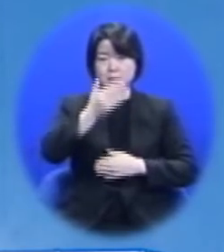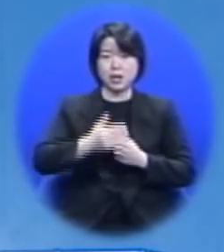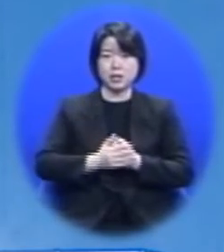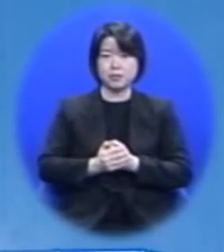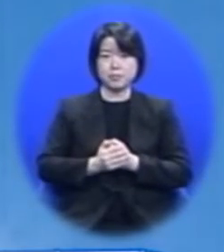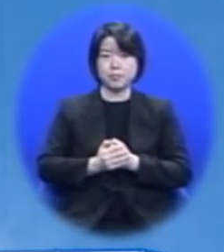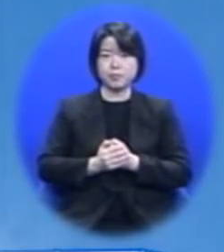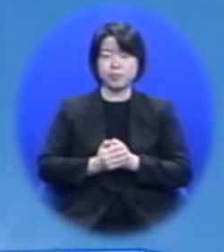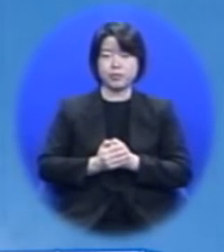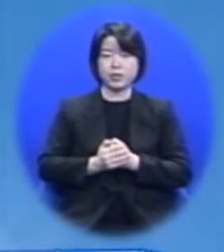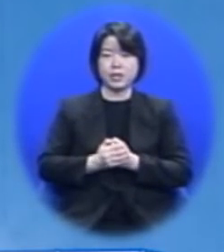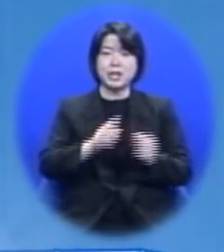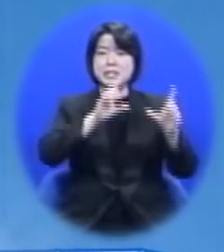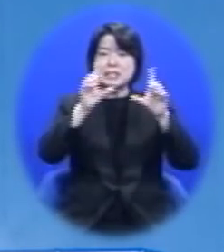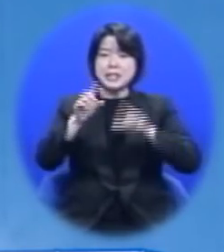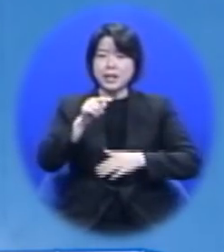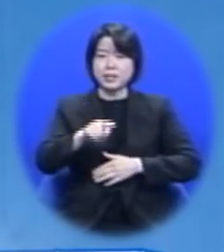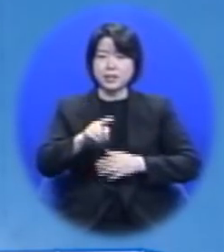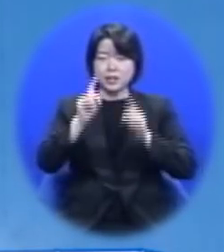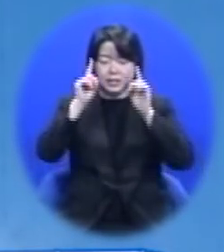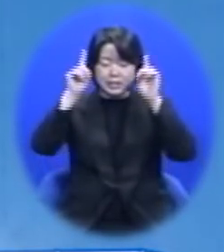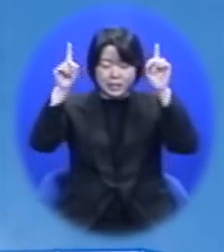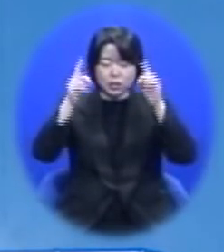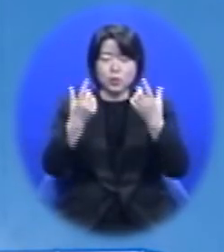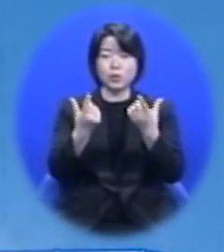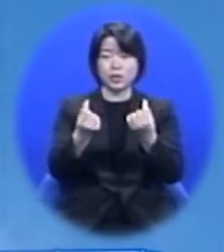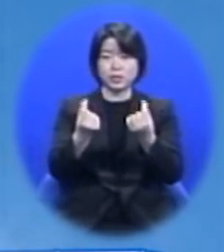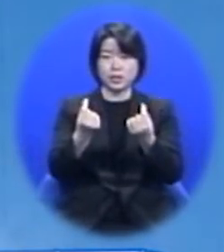지옥, 사는 게 지옥 같다.